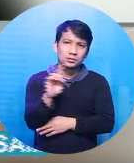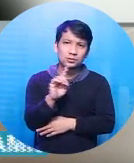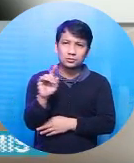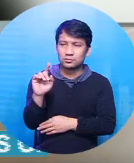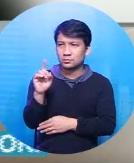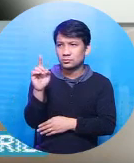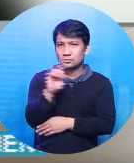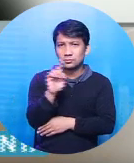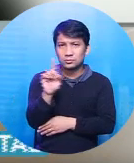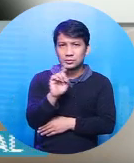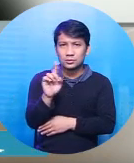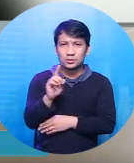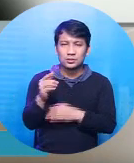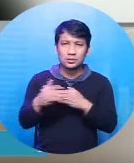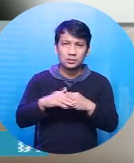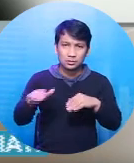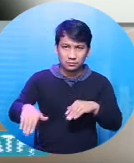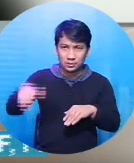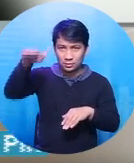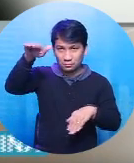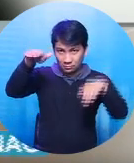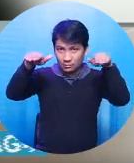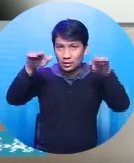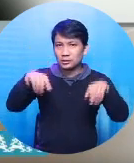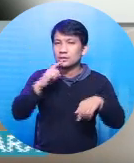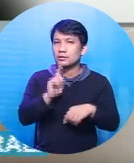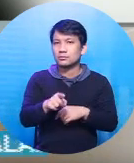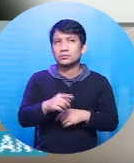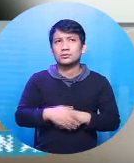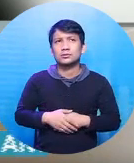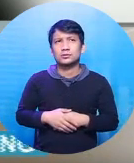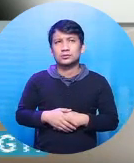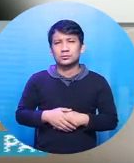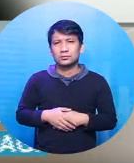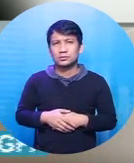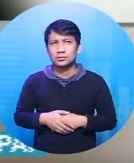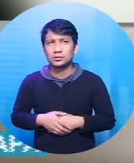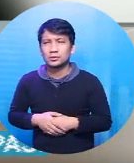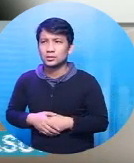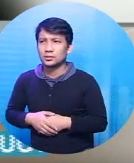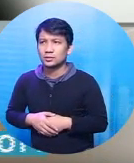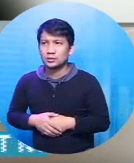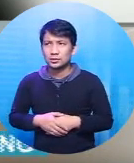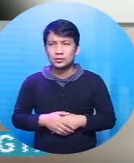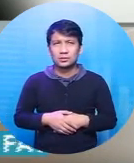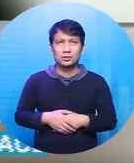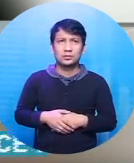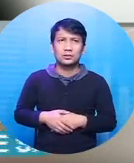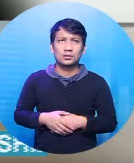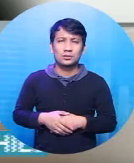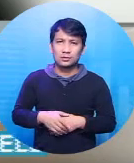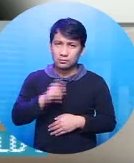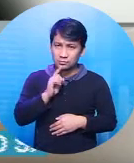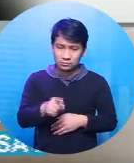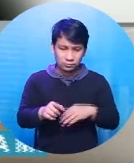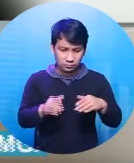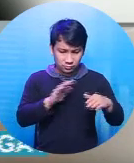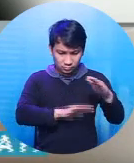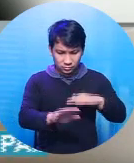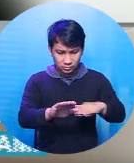December 2019. Ah, malalaki na sila? Opo. Ah, so, po yung edad na nila na dito. Okay, so from